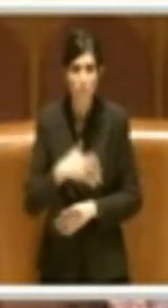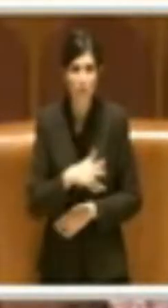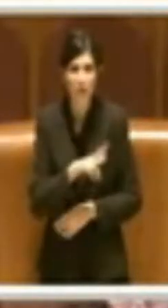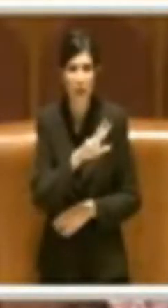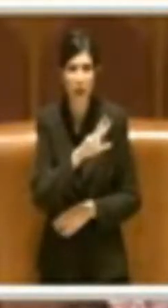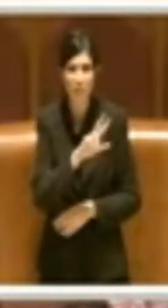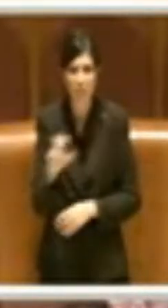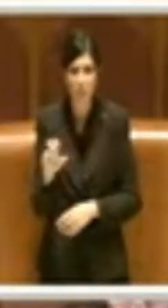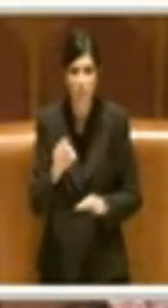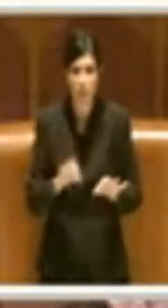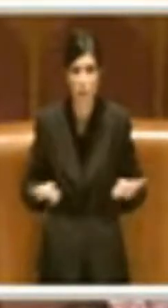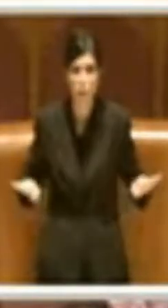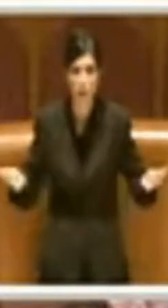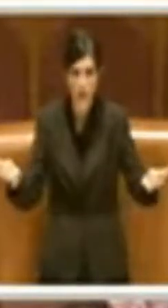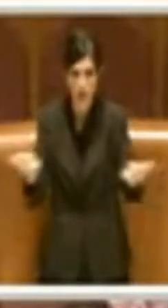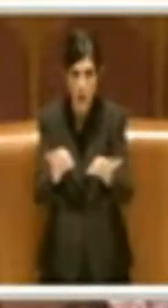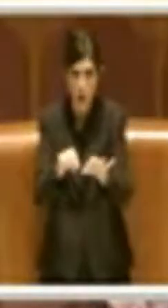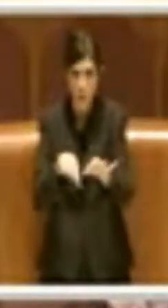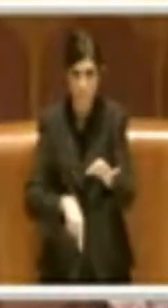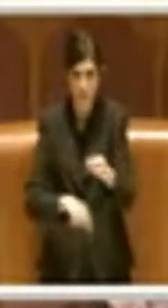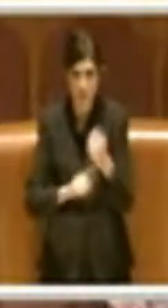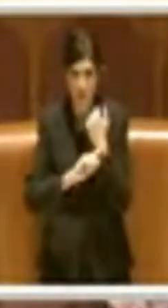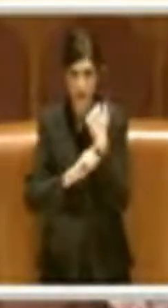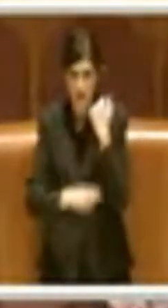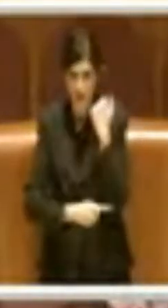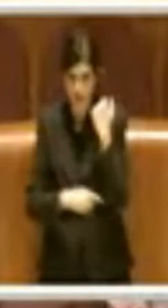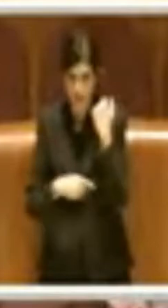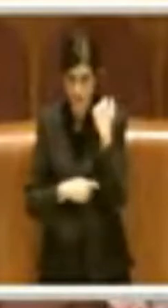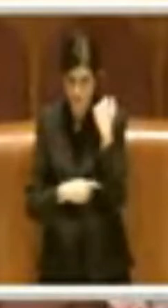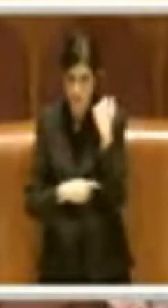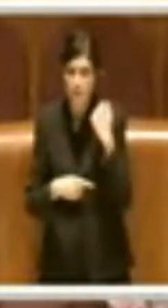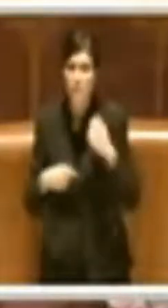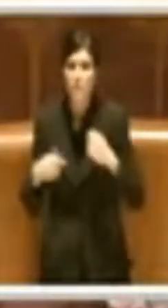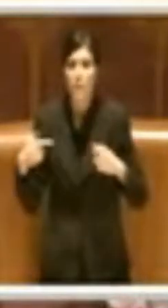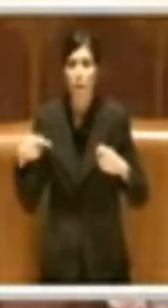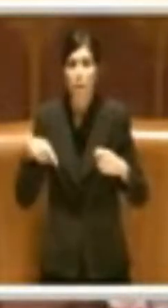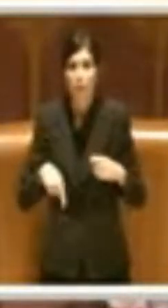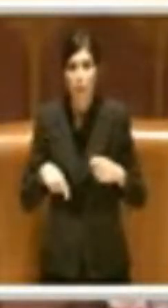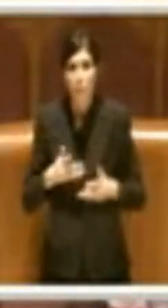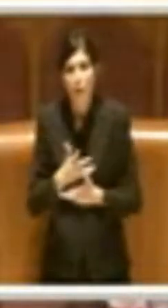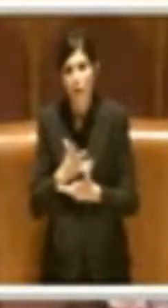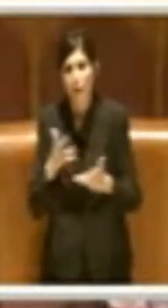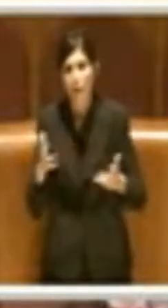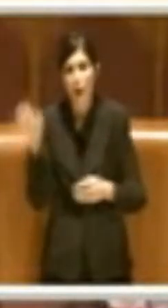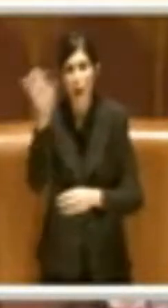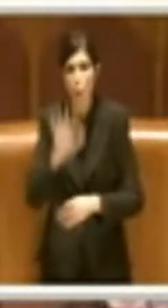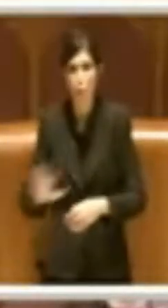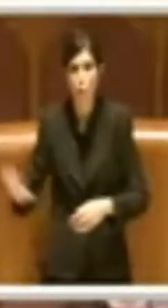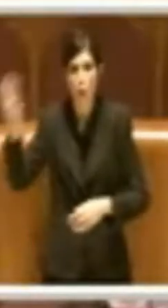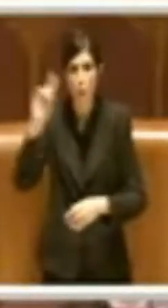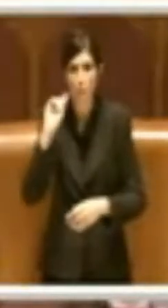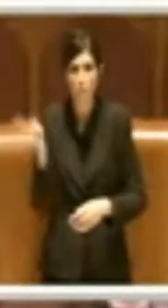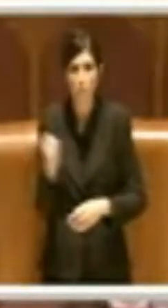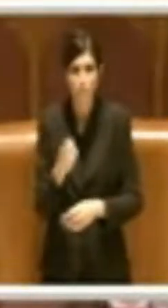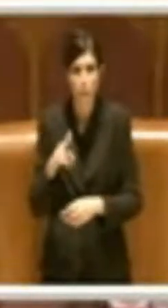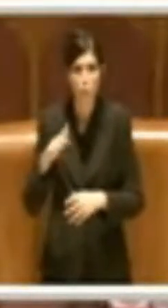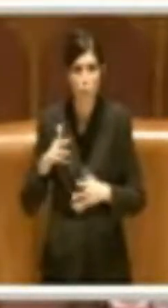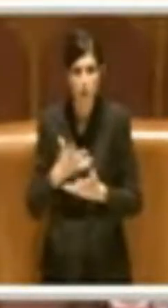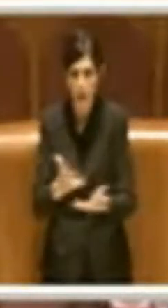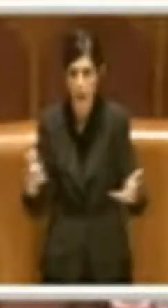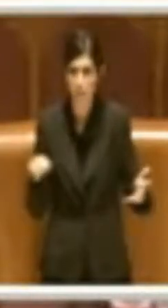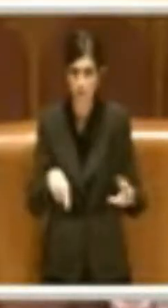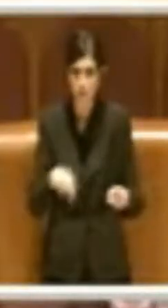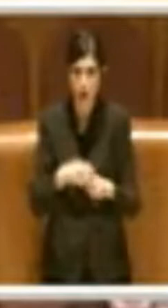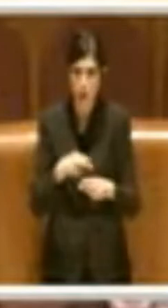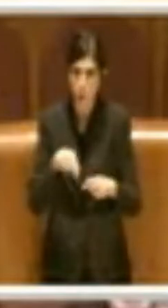km quadrati, che rapportata alle altre capitali europee risulta essere fra le più estese, con una popolazione cittadina, di